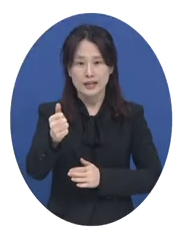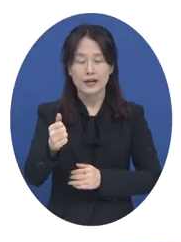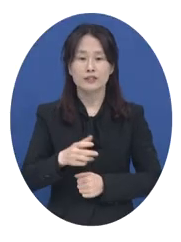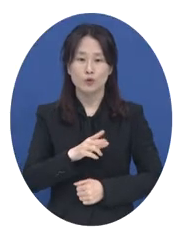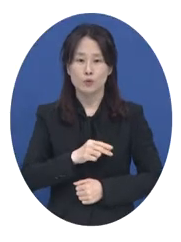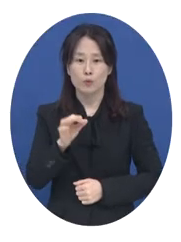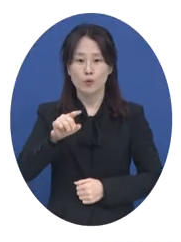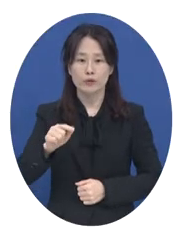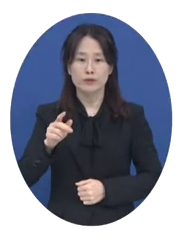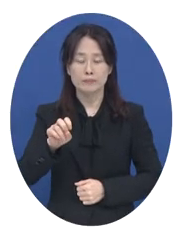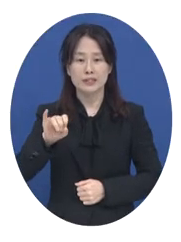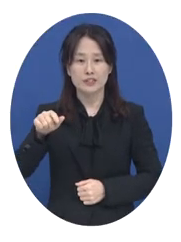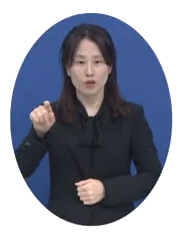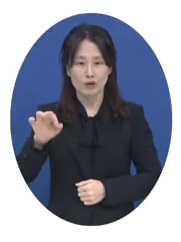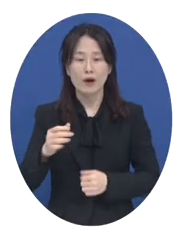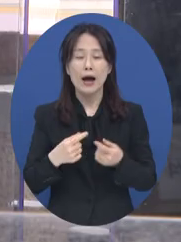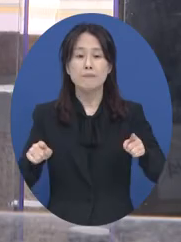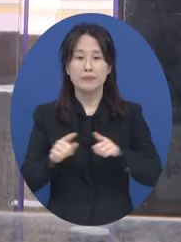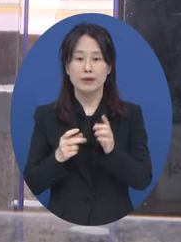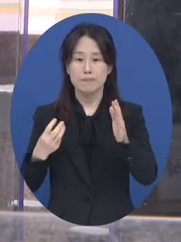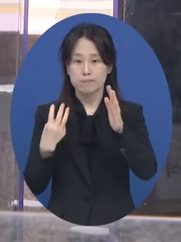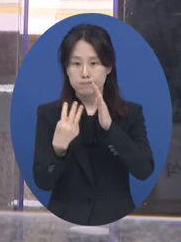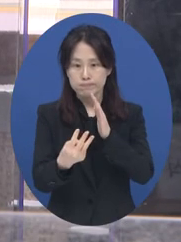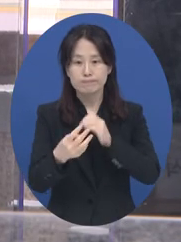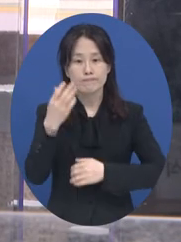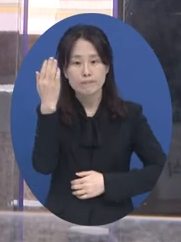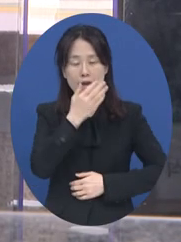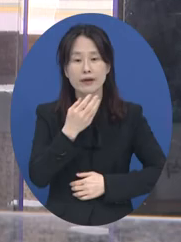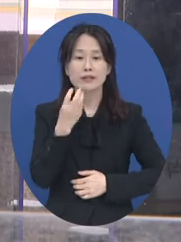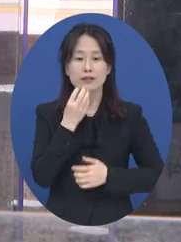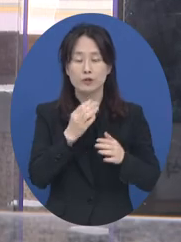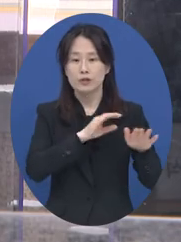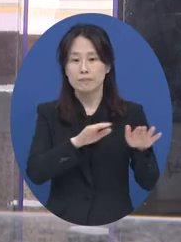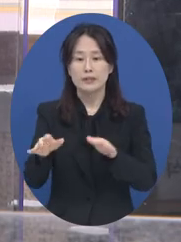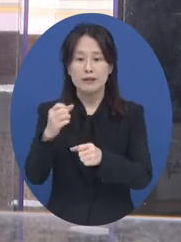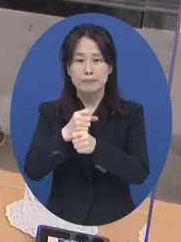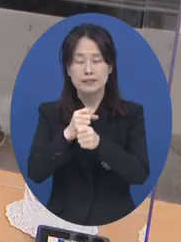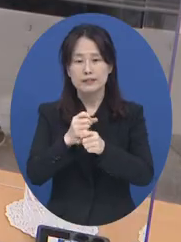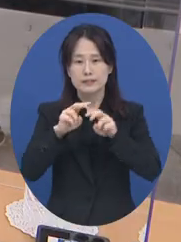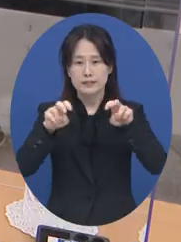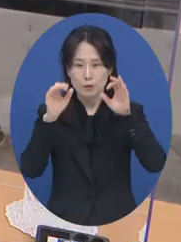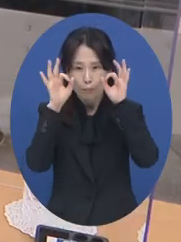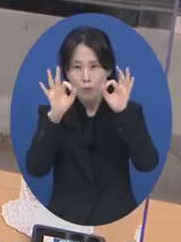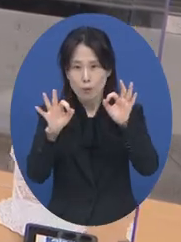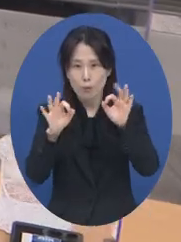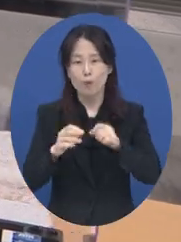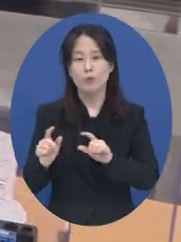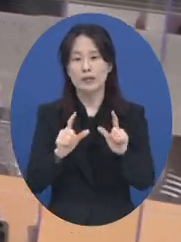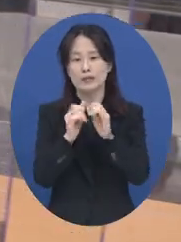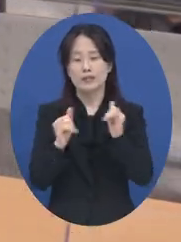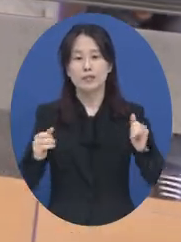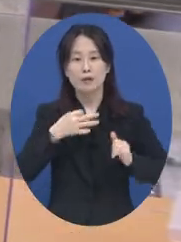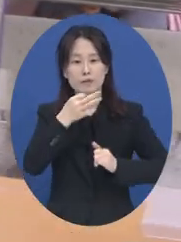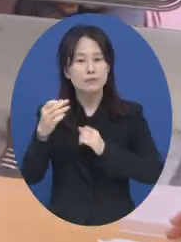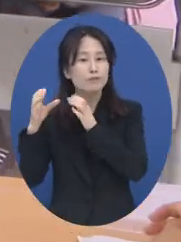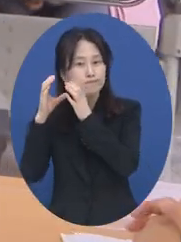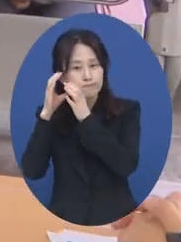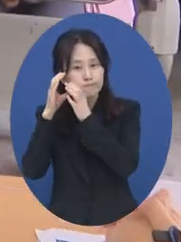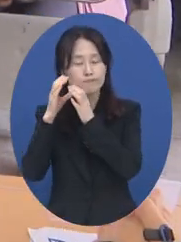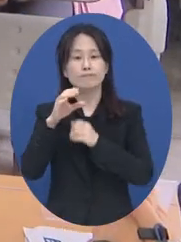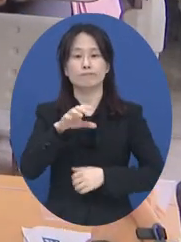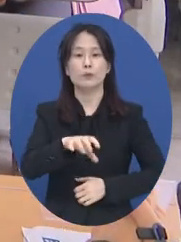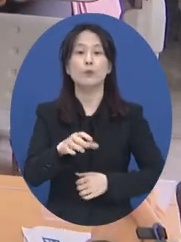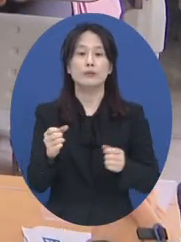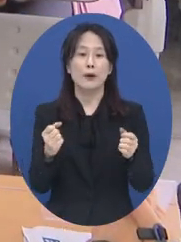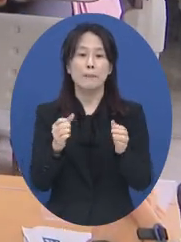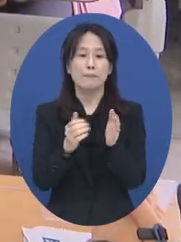부시장, 원미정 경기도 의원 등과 함께 이곳을 찾아 깨끗한 경기바다 만들기 현장을 살펴보고 주민들의 목소리를 듣는